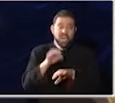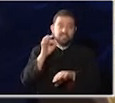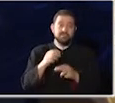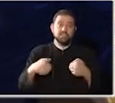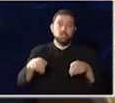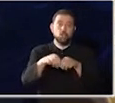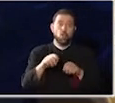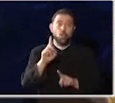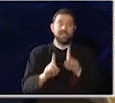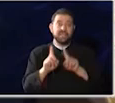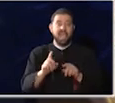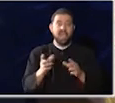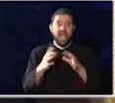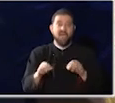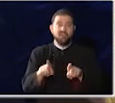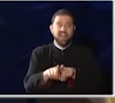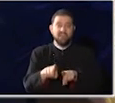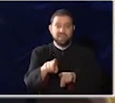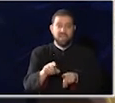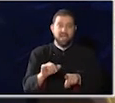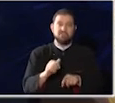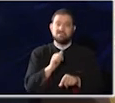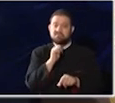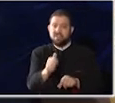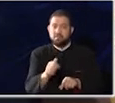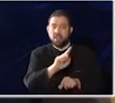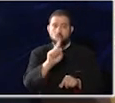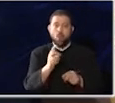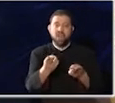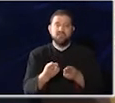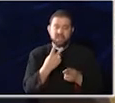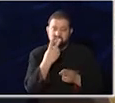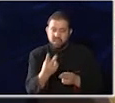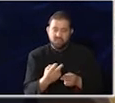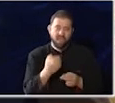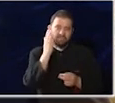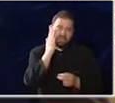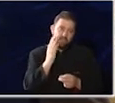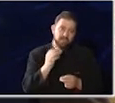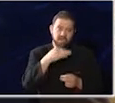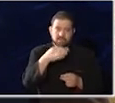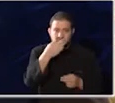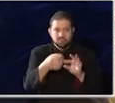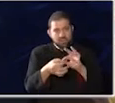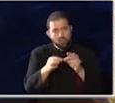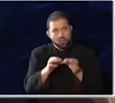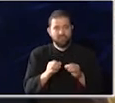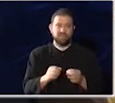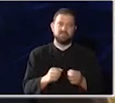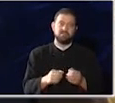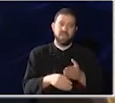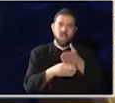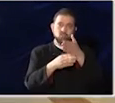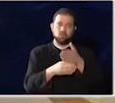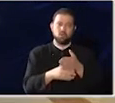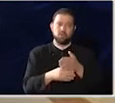ce simțim, ce am simțit noi. Dacă am fi într-o situație de boală și nimeni nu ne-ar vizita. Întâlnim în